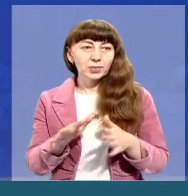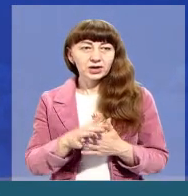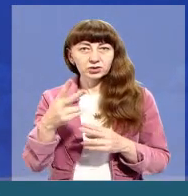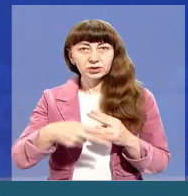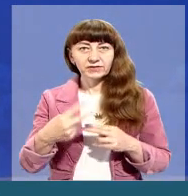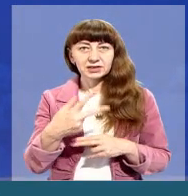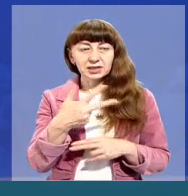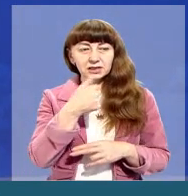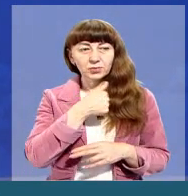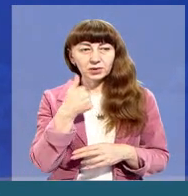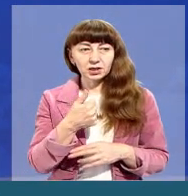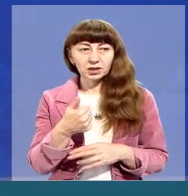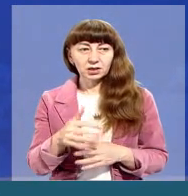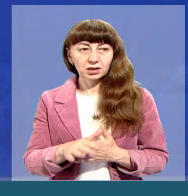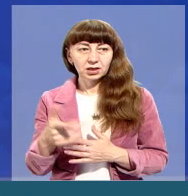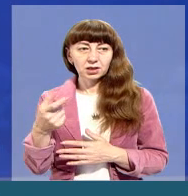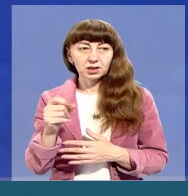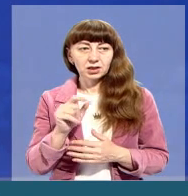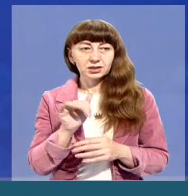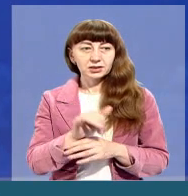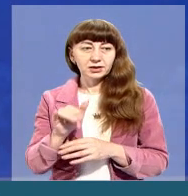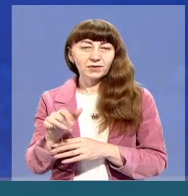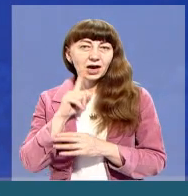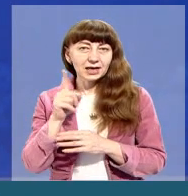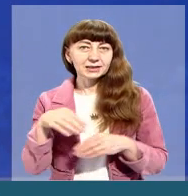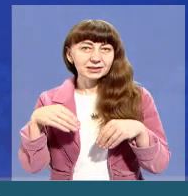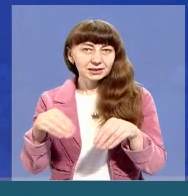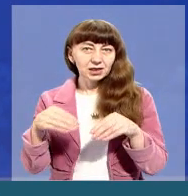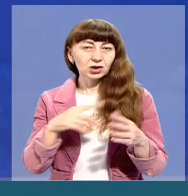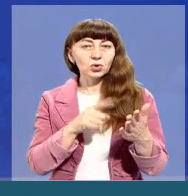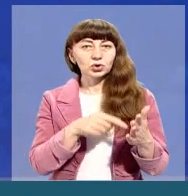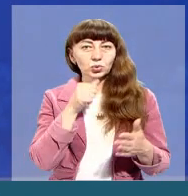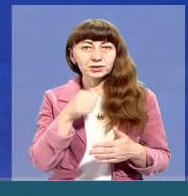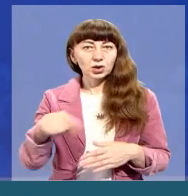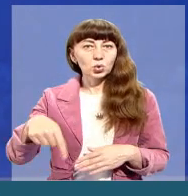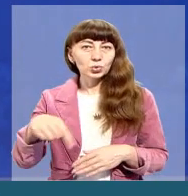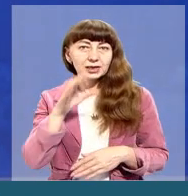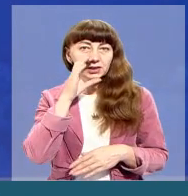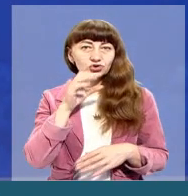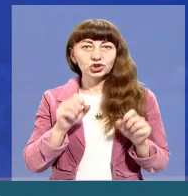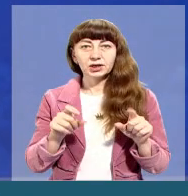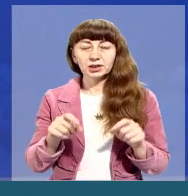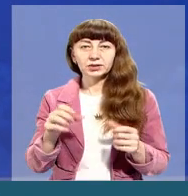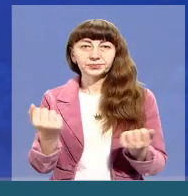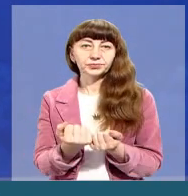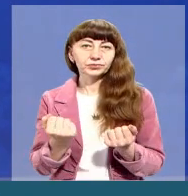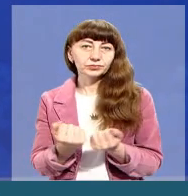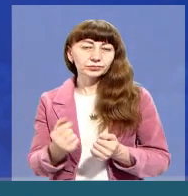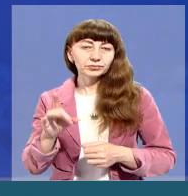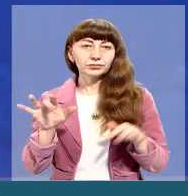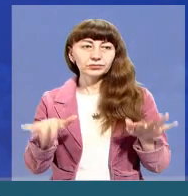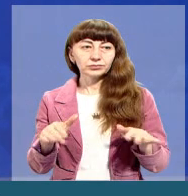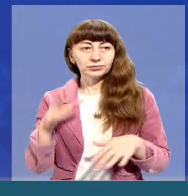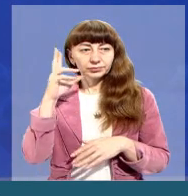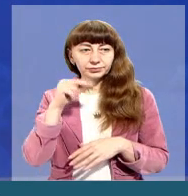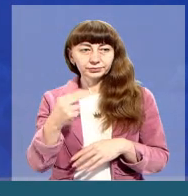году, являлись газификация Качарского цепроцентра, озеленение улиц городов Кустанай, Рудный, Лисакор, Житогород, Тобол и Яркалык в количестве